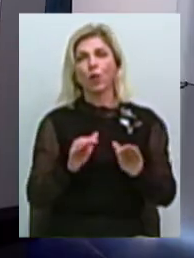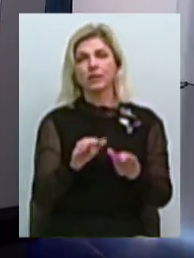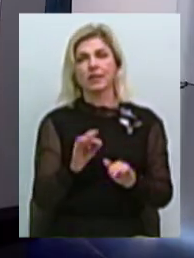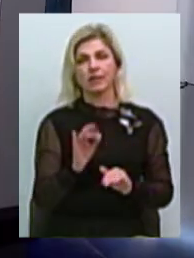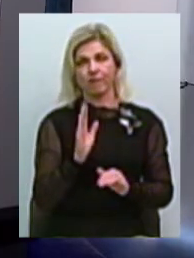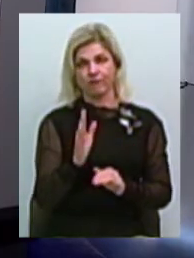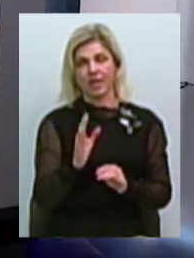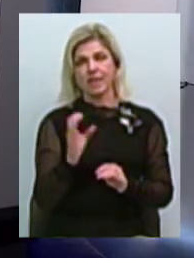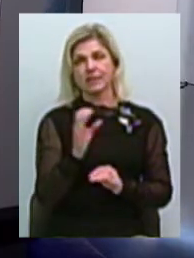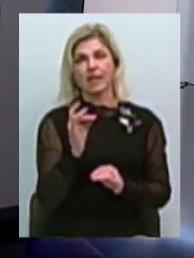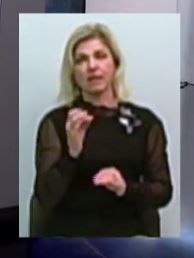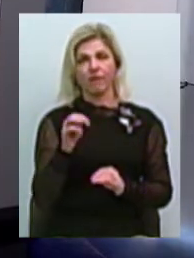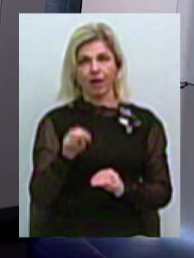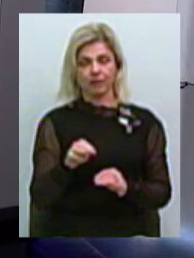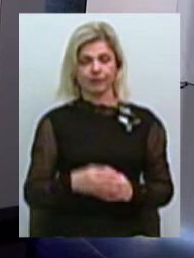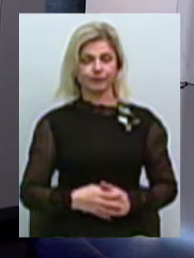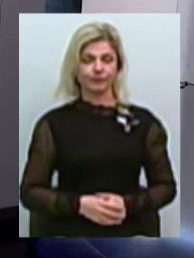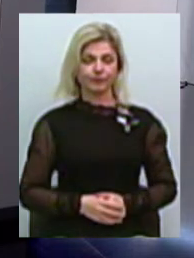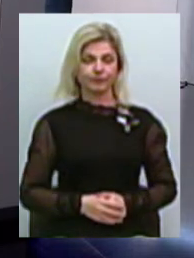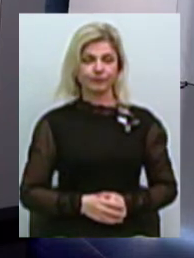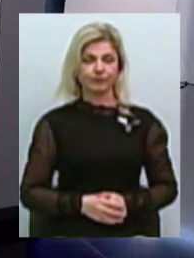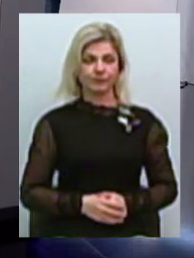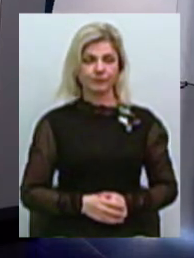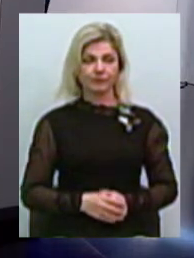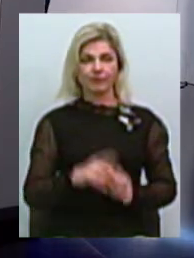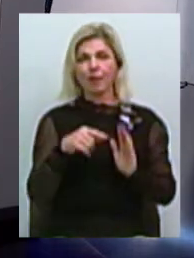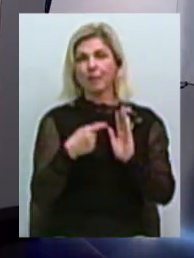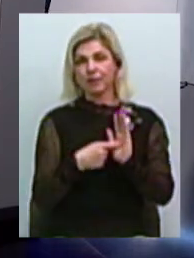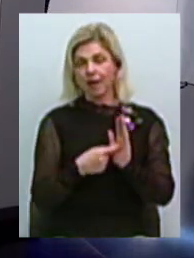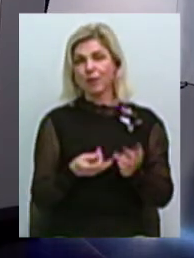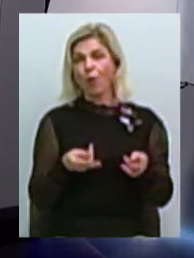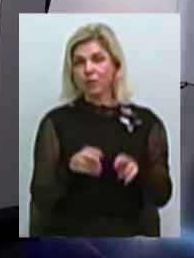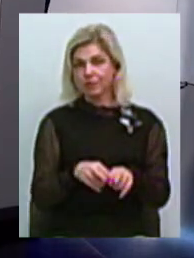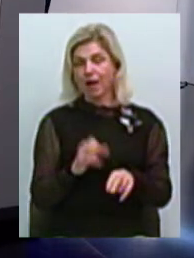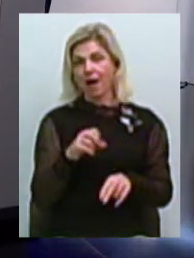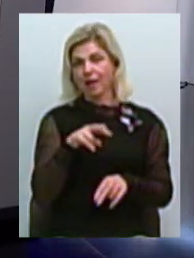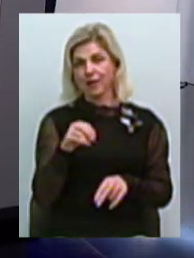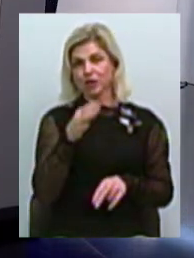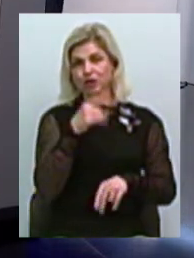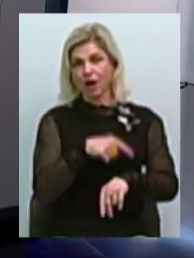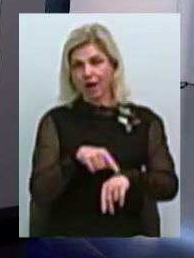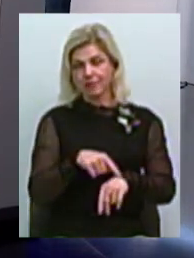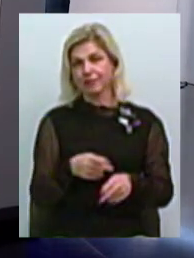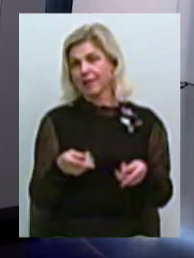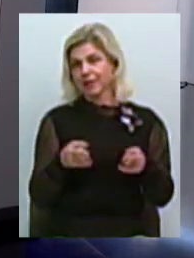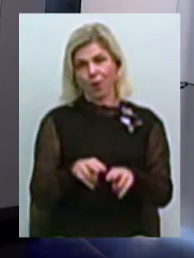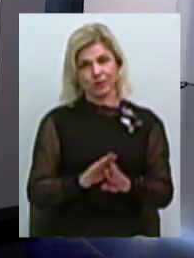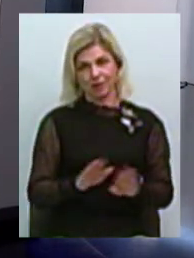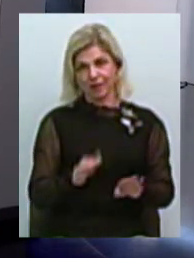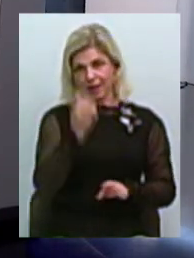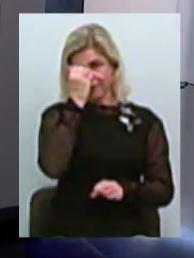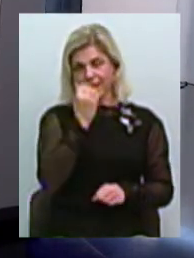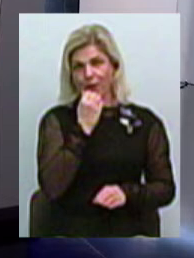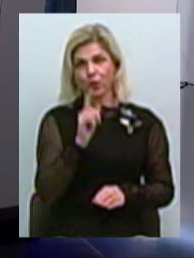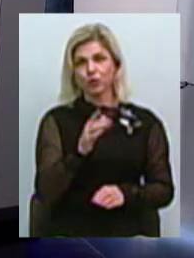у сертифікації. Тетяна, питання в мене залишилось, але часу нашого ефіру вже не залишилось взагалі. Я дякую, що